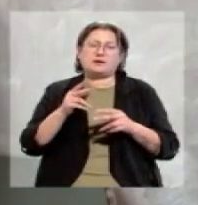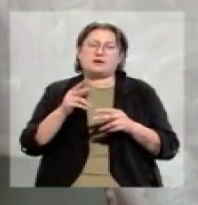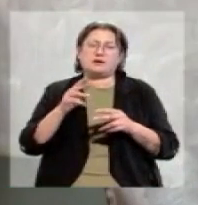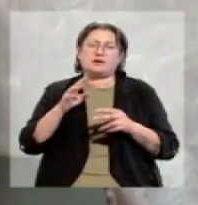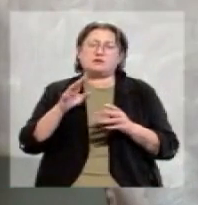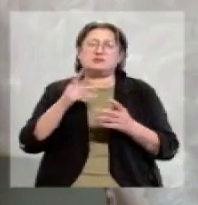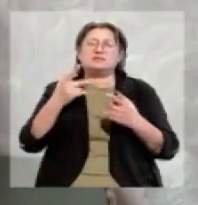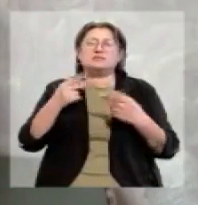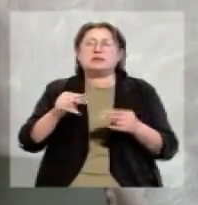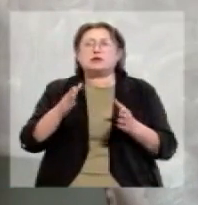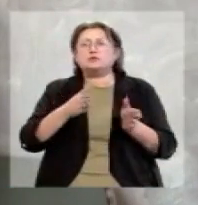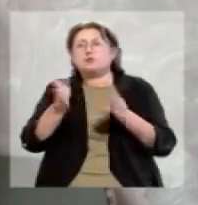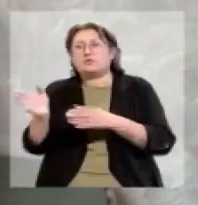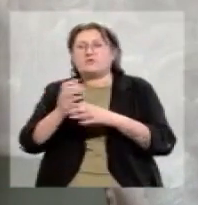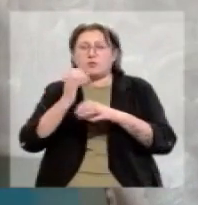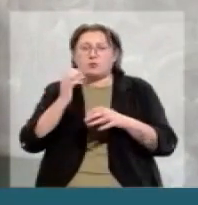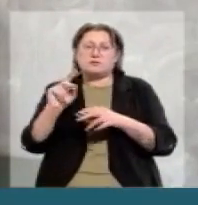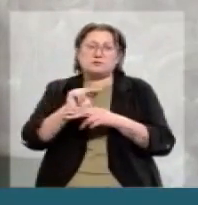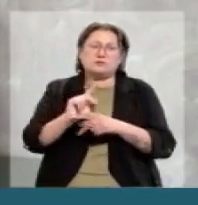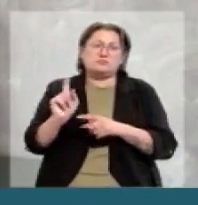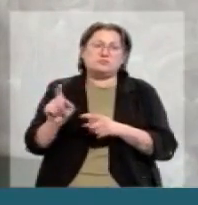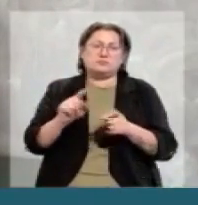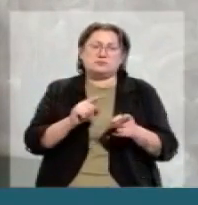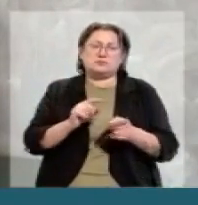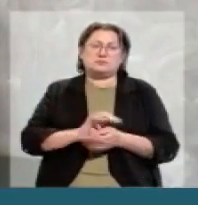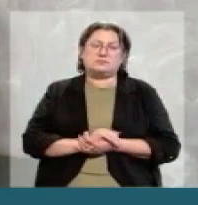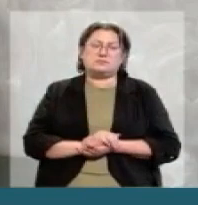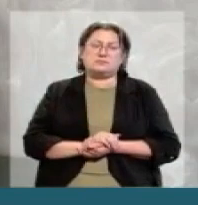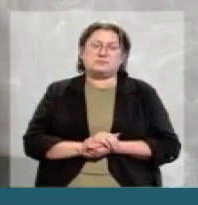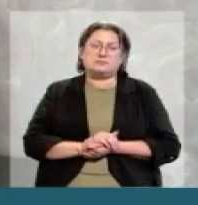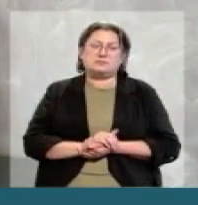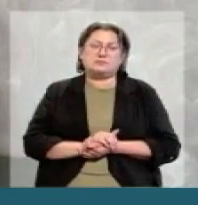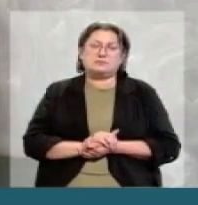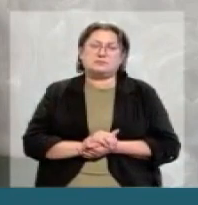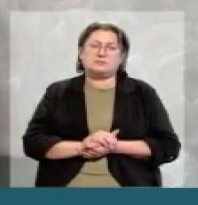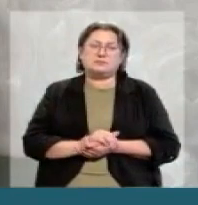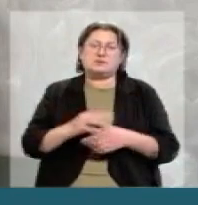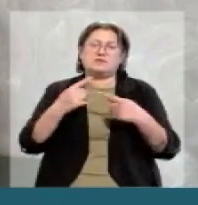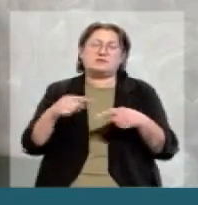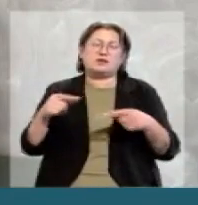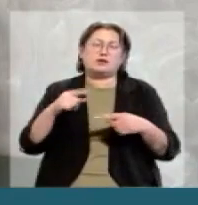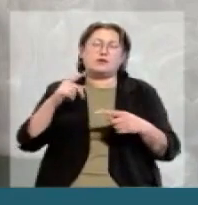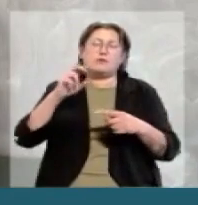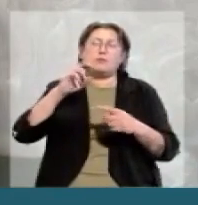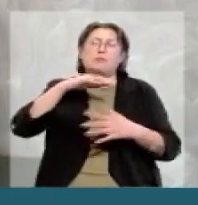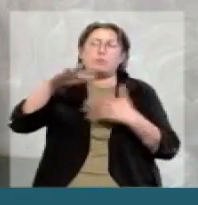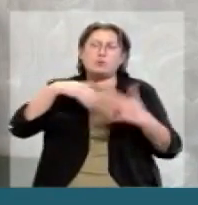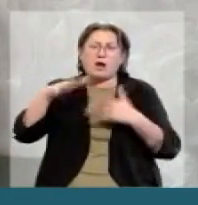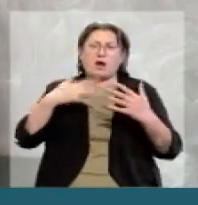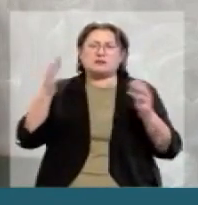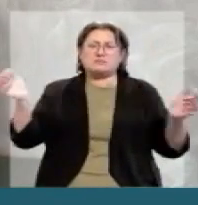сход вагонов, локомотива там, где, ну, вот, всякие вот, бураны там